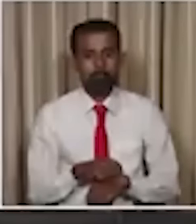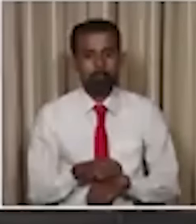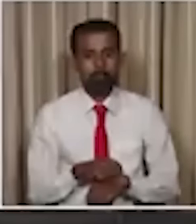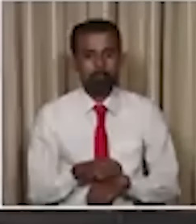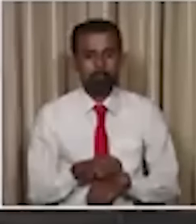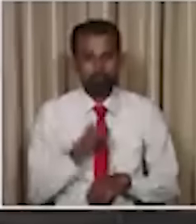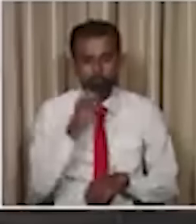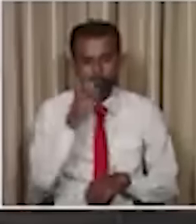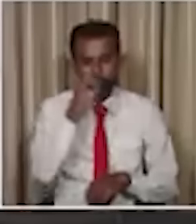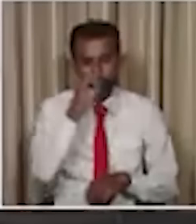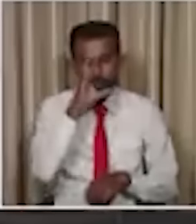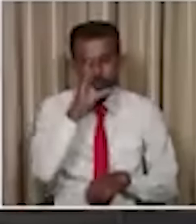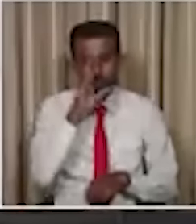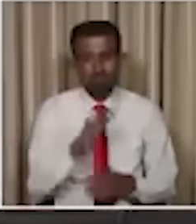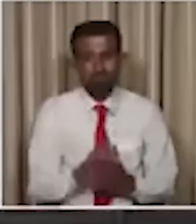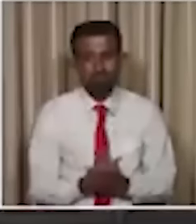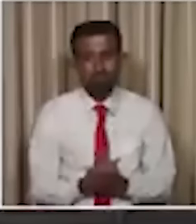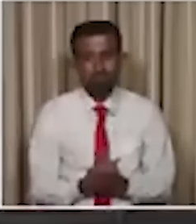එළිවෙන්ඩ උදේ